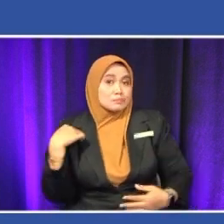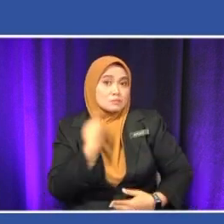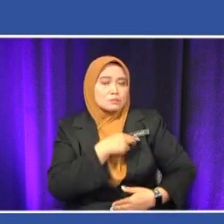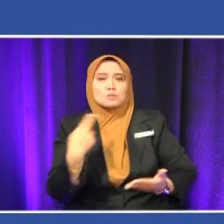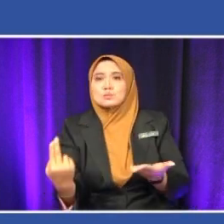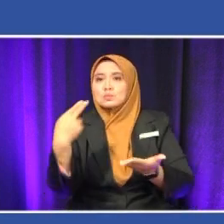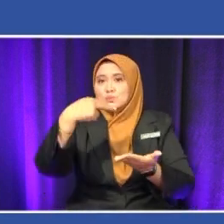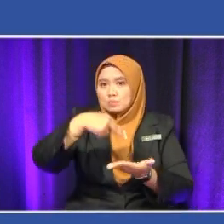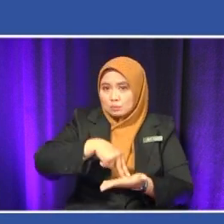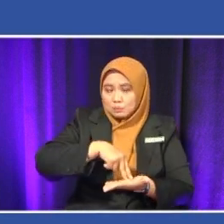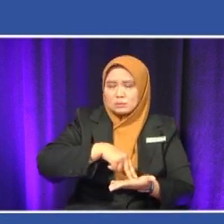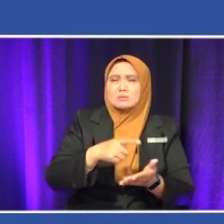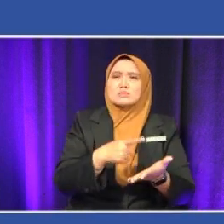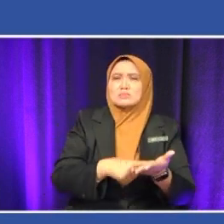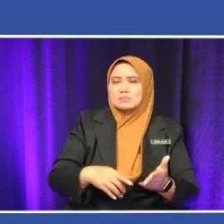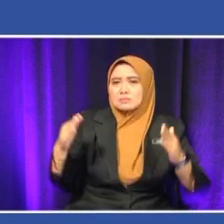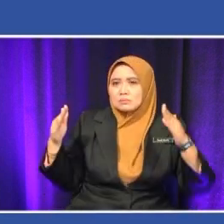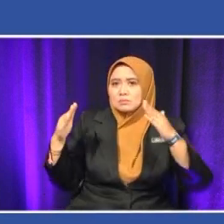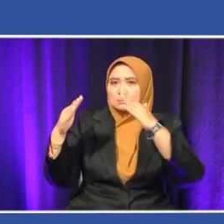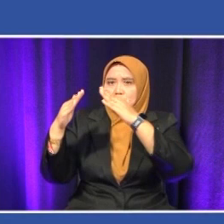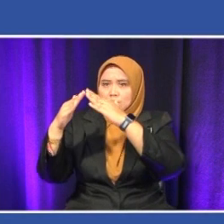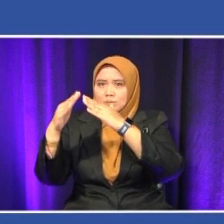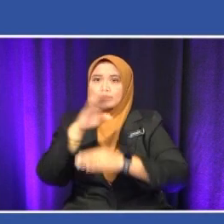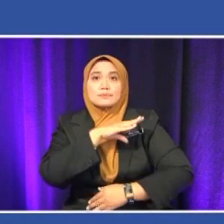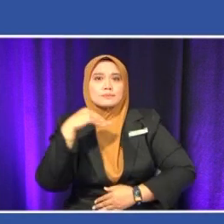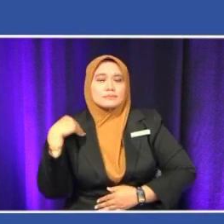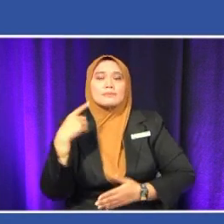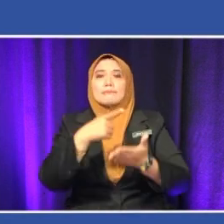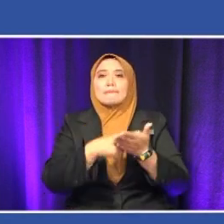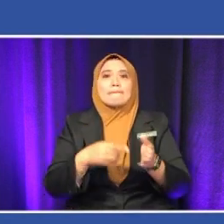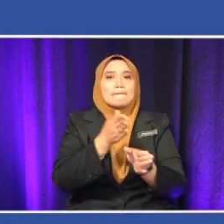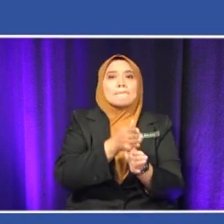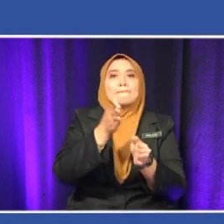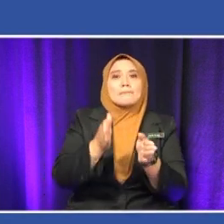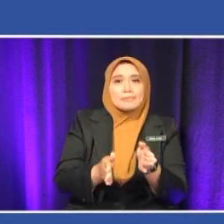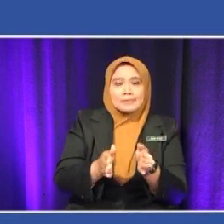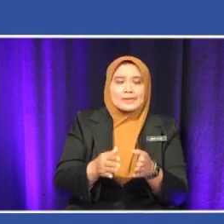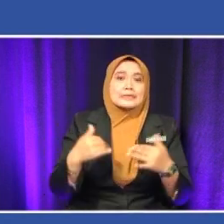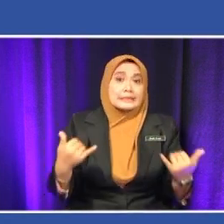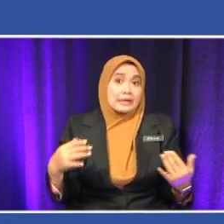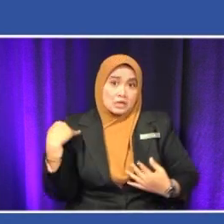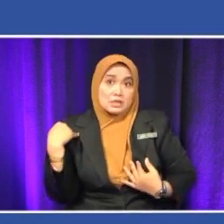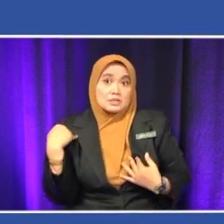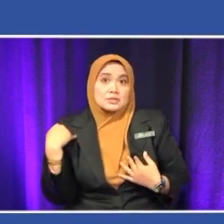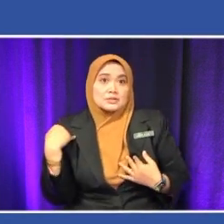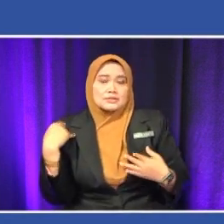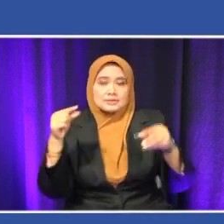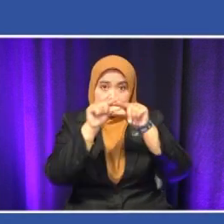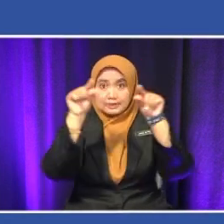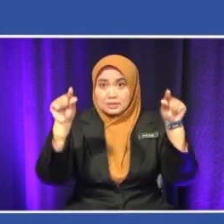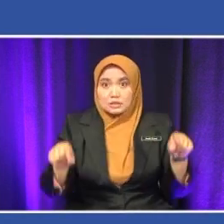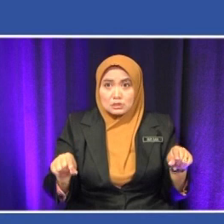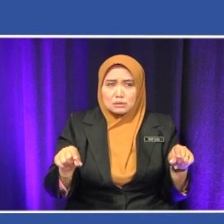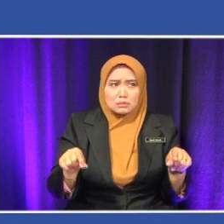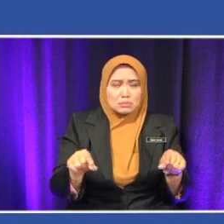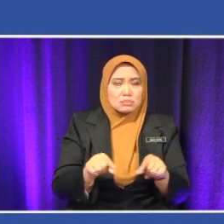Baik, sekarang dekat skrin, pada paparan skrin kita ada graf dekat situ. Siapa yang boleh bagi tahu cikgu